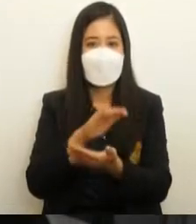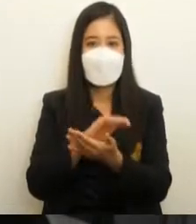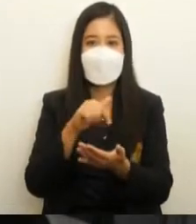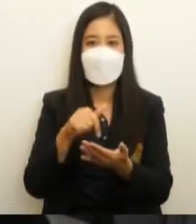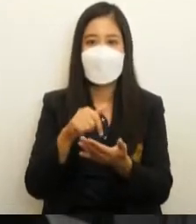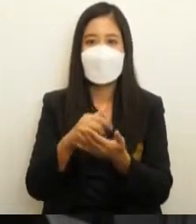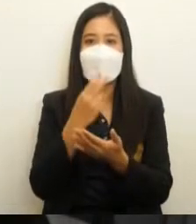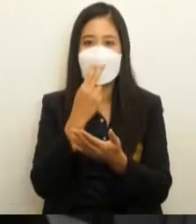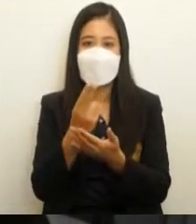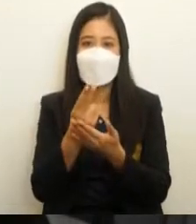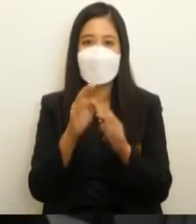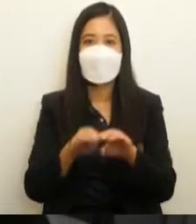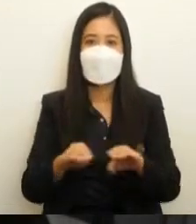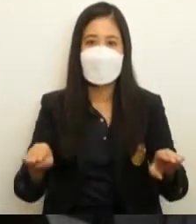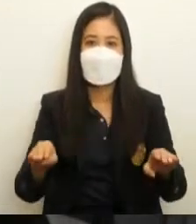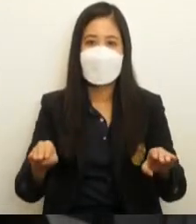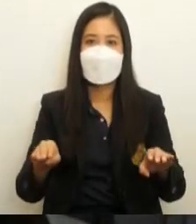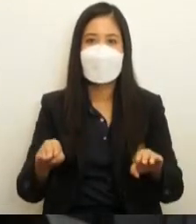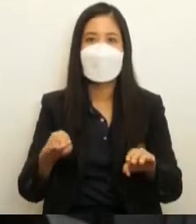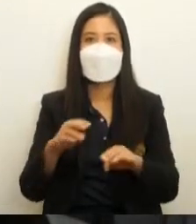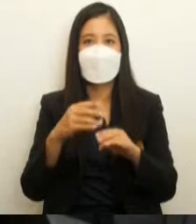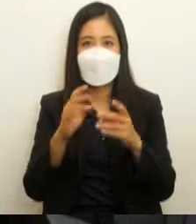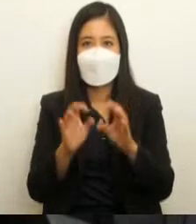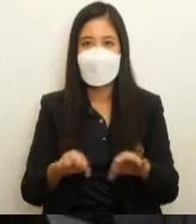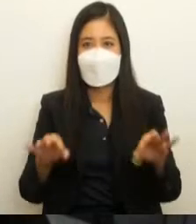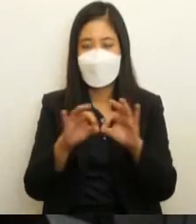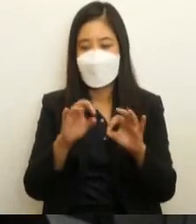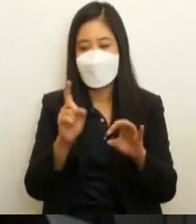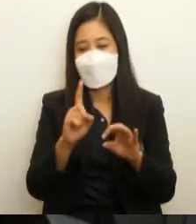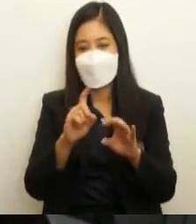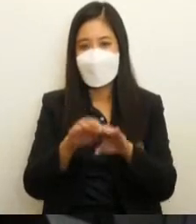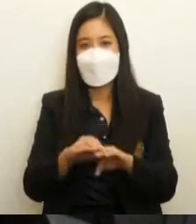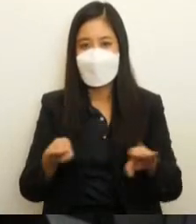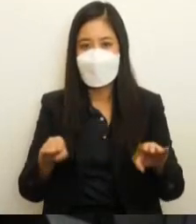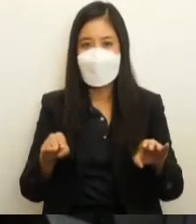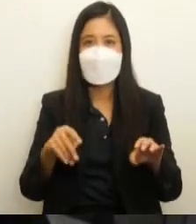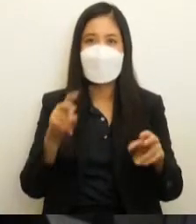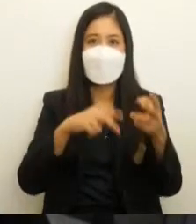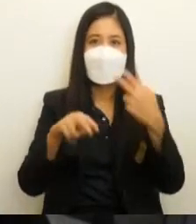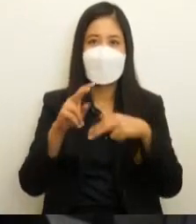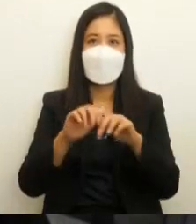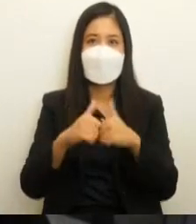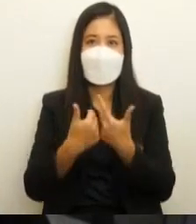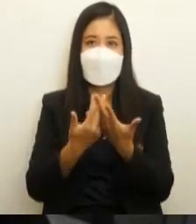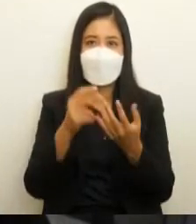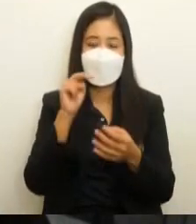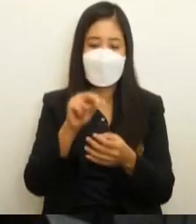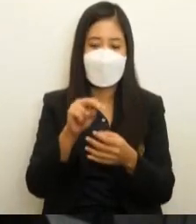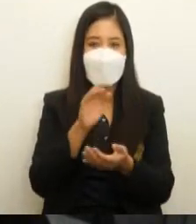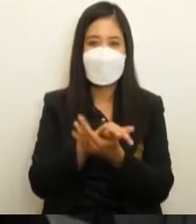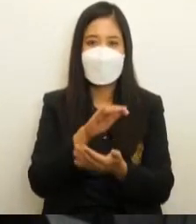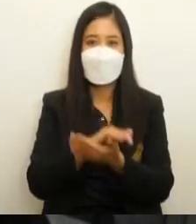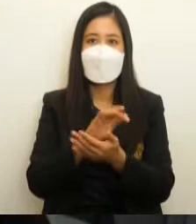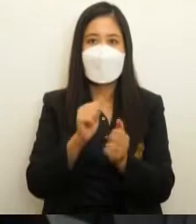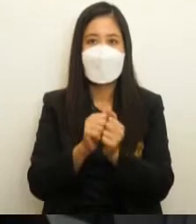คะแนนตัวเน็ตติดอันดับ1ใน5ของเขตพื้นที่การศึกษาซึ่งทางผอ.โรงเรียนชื่นชมท่านคุณครูม